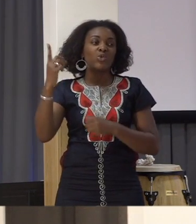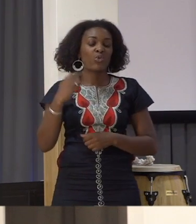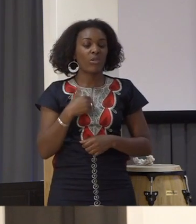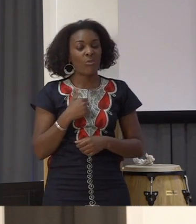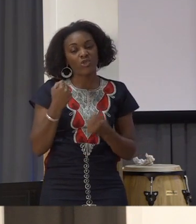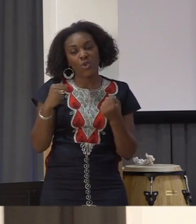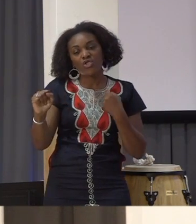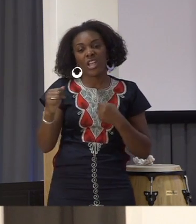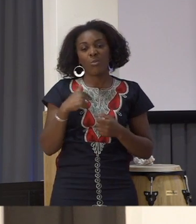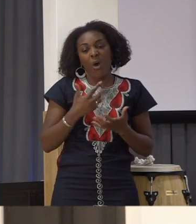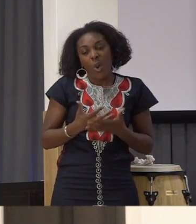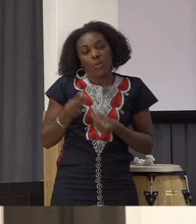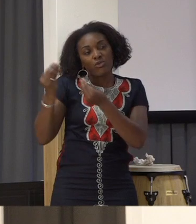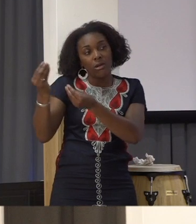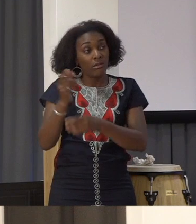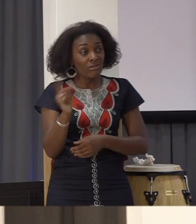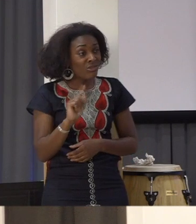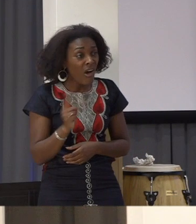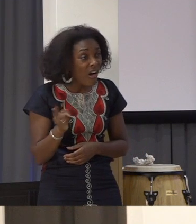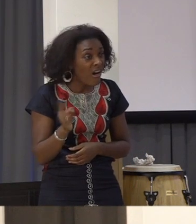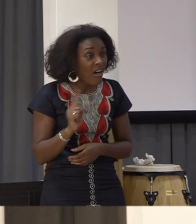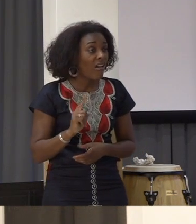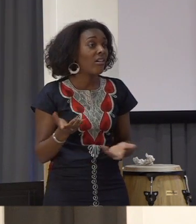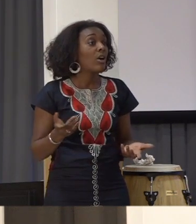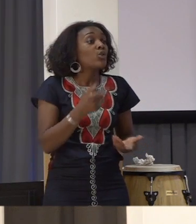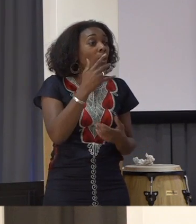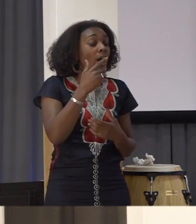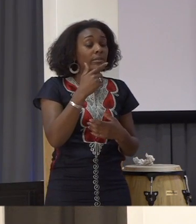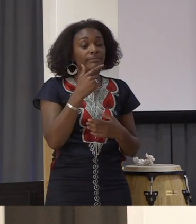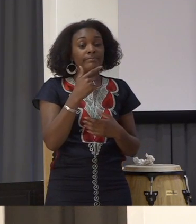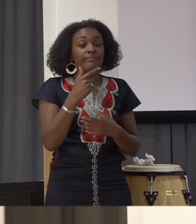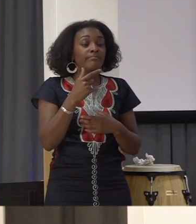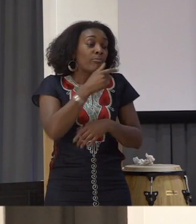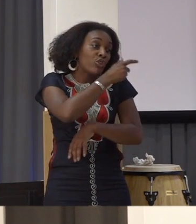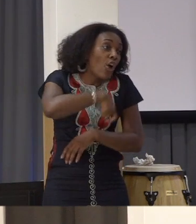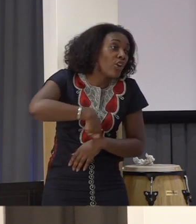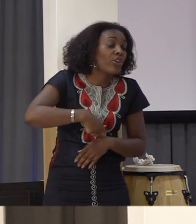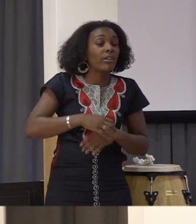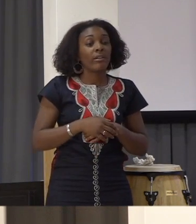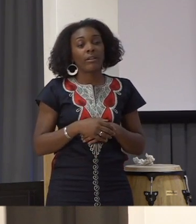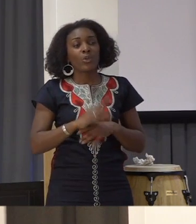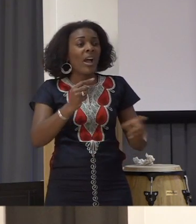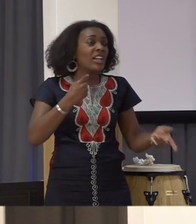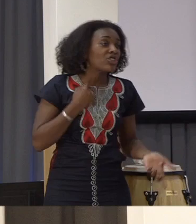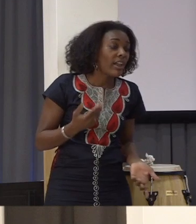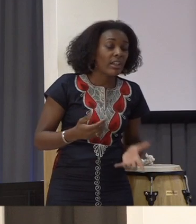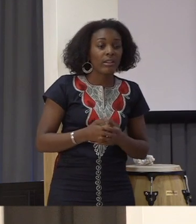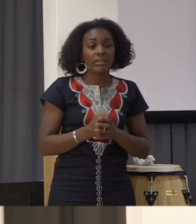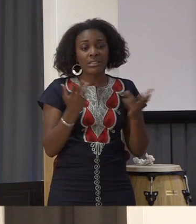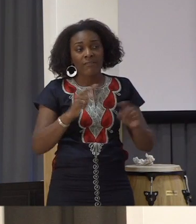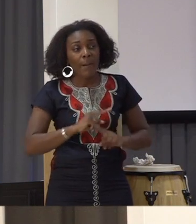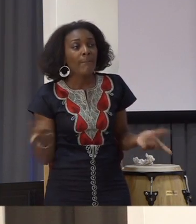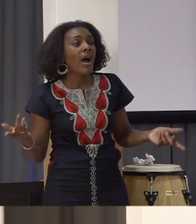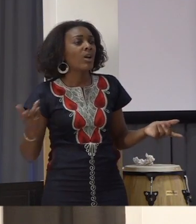Quand Dieu te porte dans tes tristesses, dans tes deuils, lorsqu'il te porte dans tes échecs,